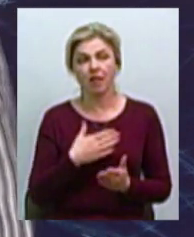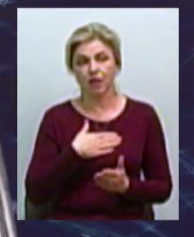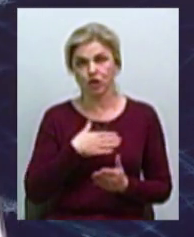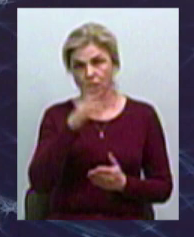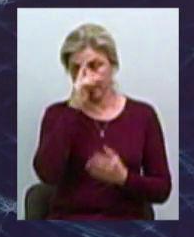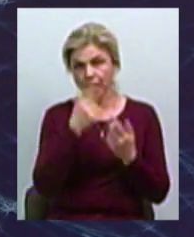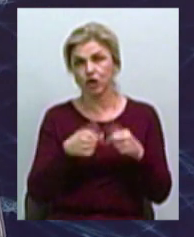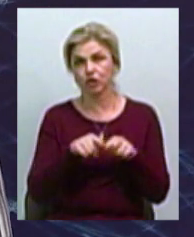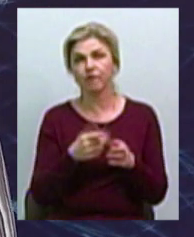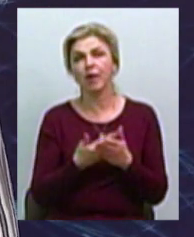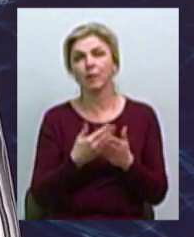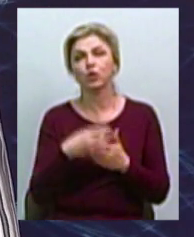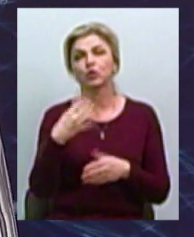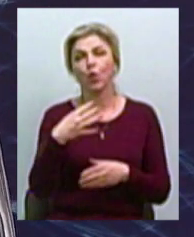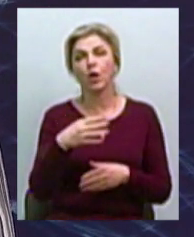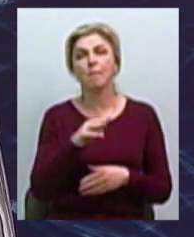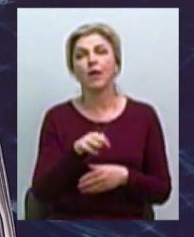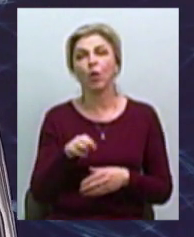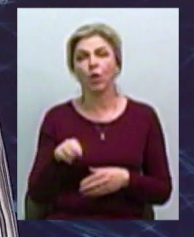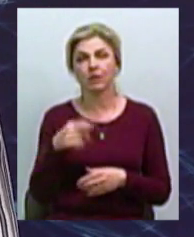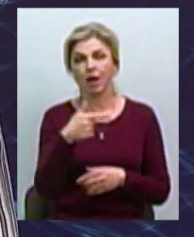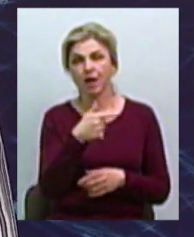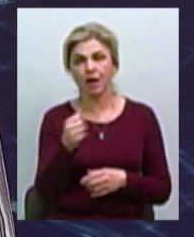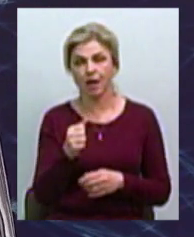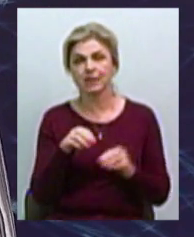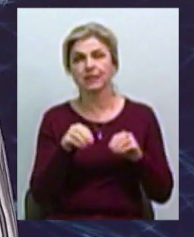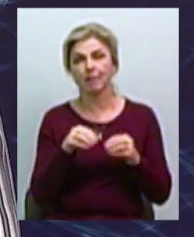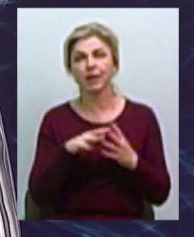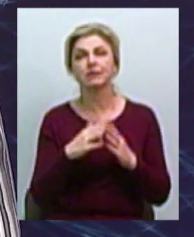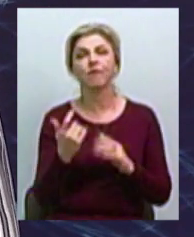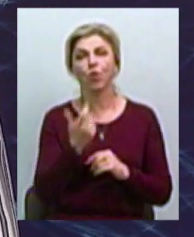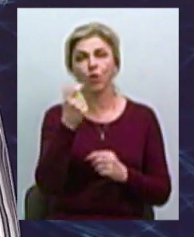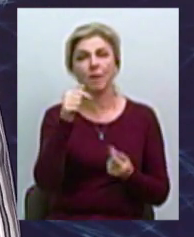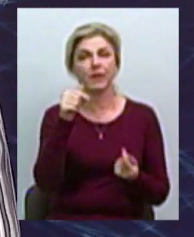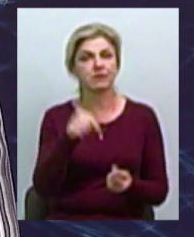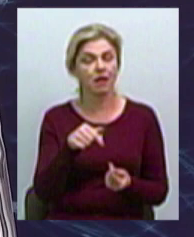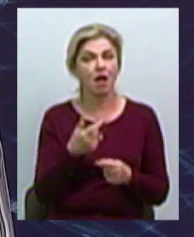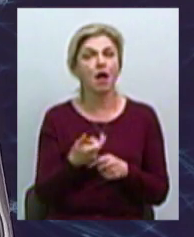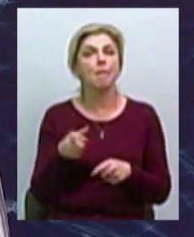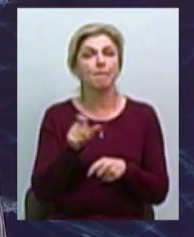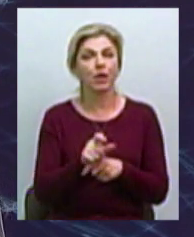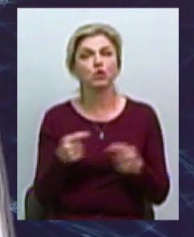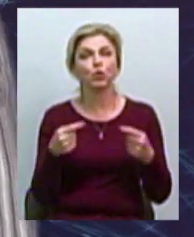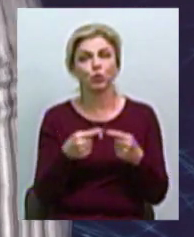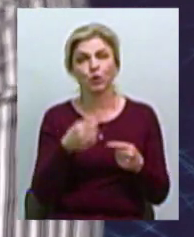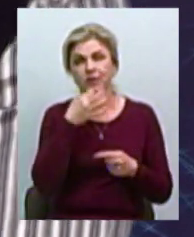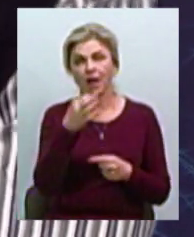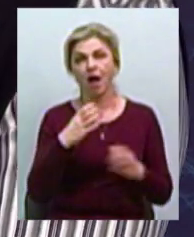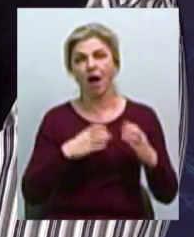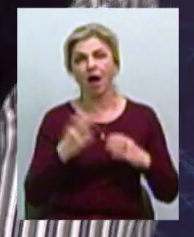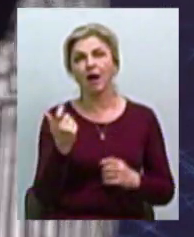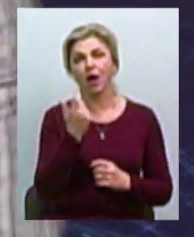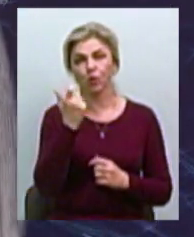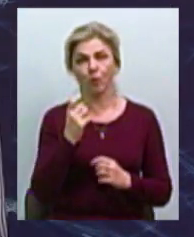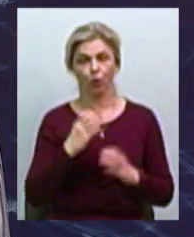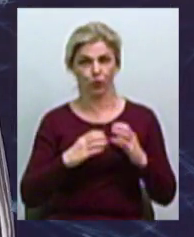державі десь приблизно 40 мільйонів гектарів земель сільськогосподарського призначення. Більш точно розкажуть в аграрному університеті. Ну, тобто все